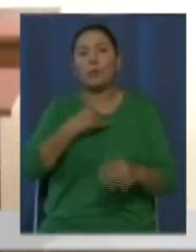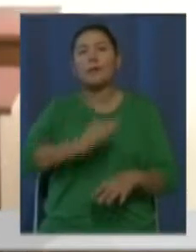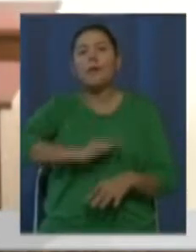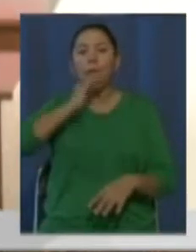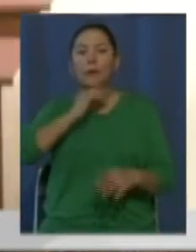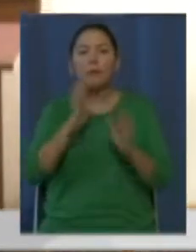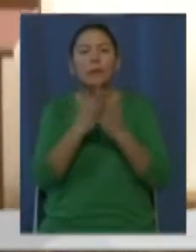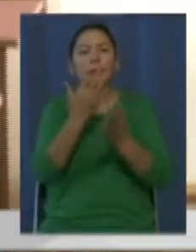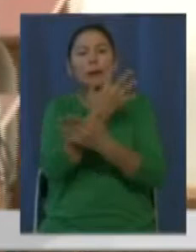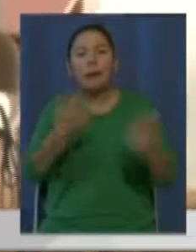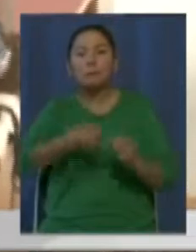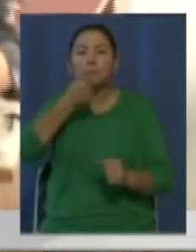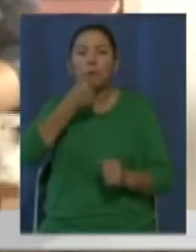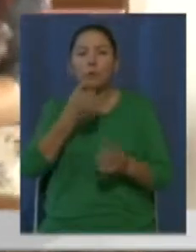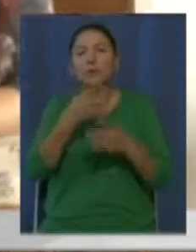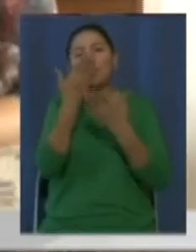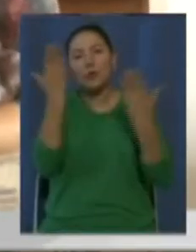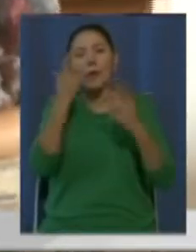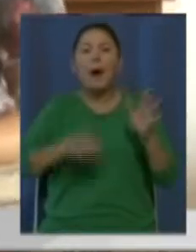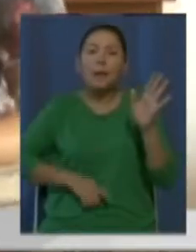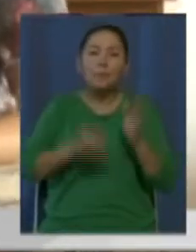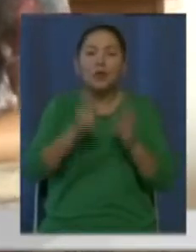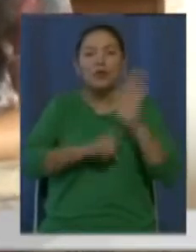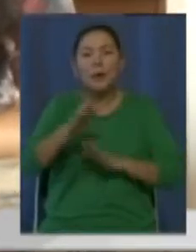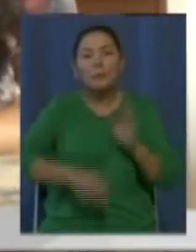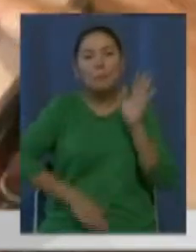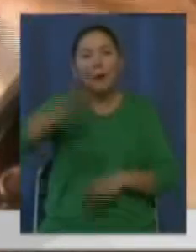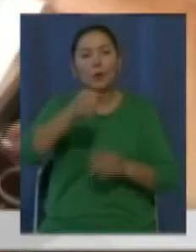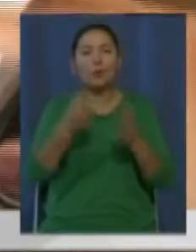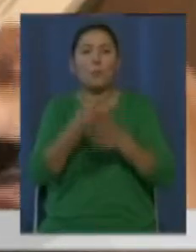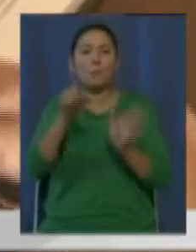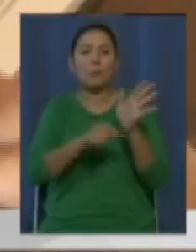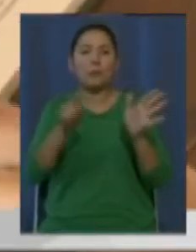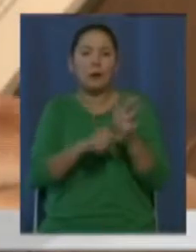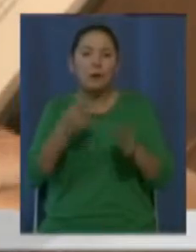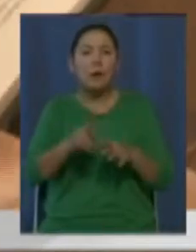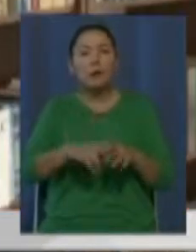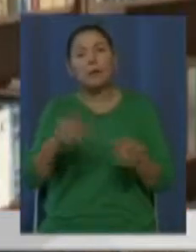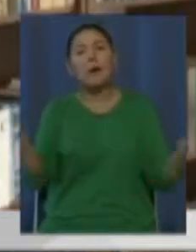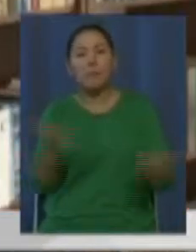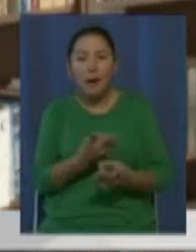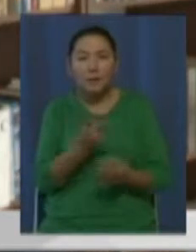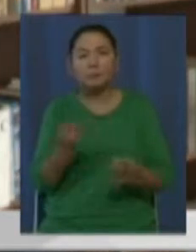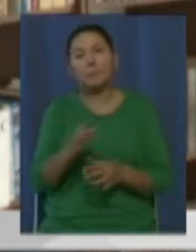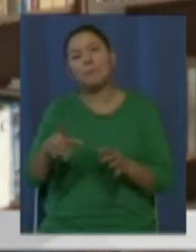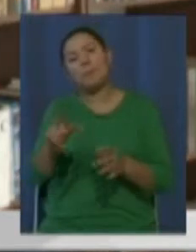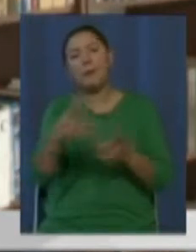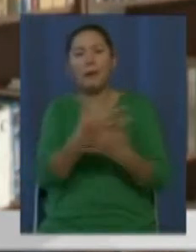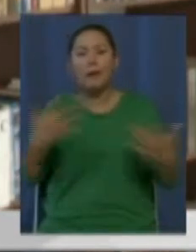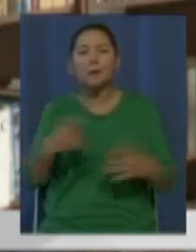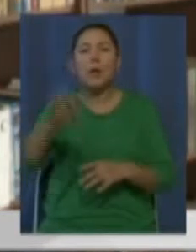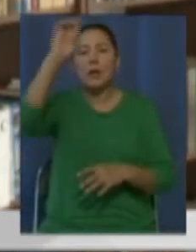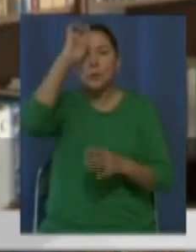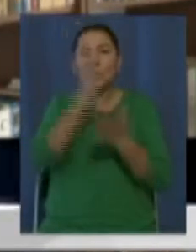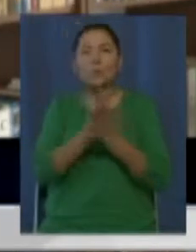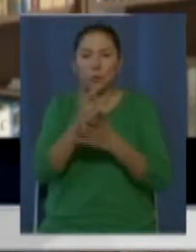Сондай-ақ зейнеткерлер жергілікті республикалық басылымдардың ай сайынғы санын осы жерден келіп оқып тұрады. Ауылымыз кішкентай